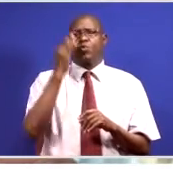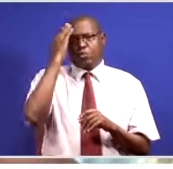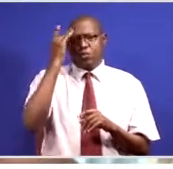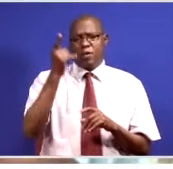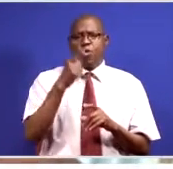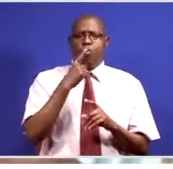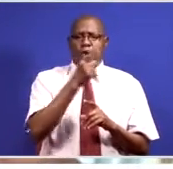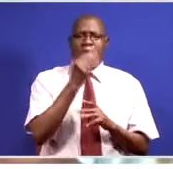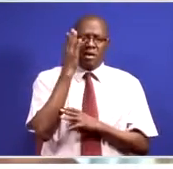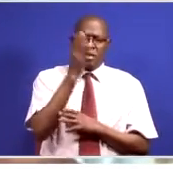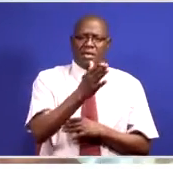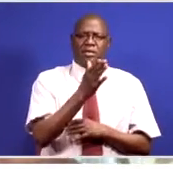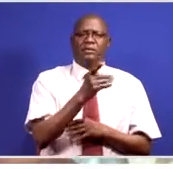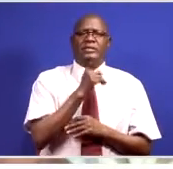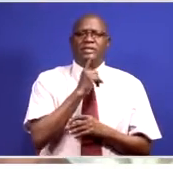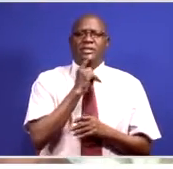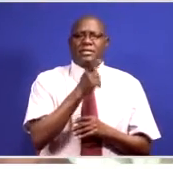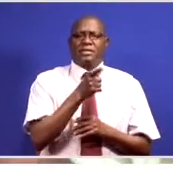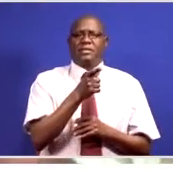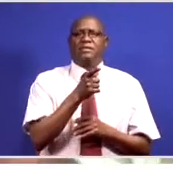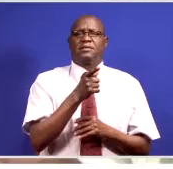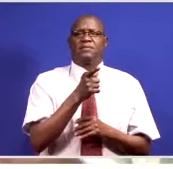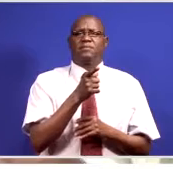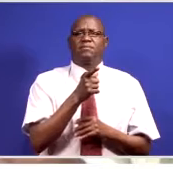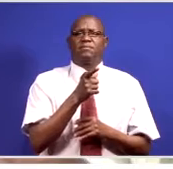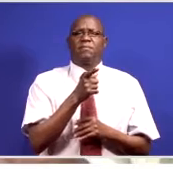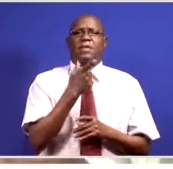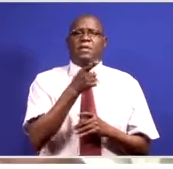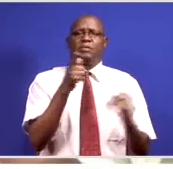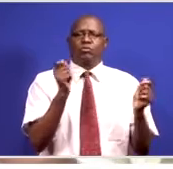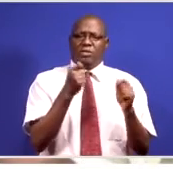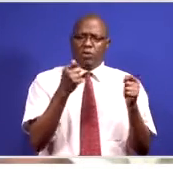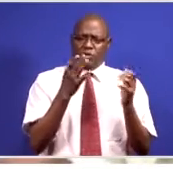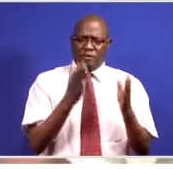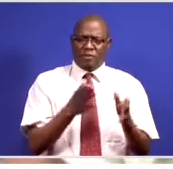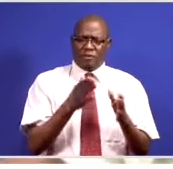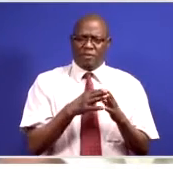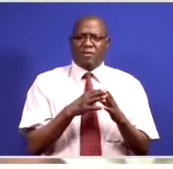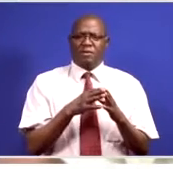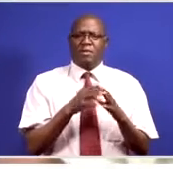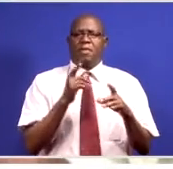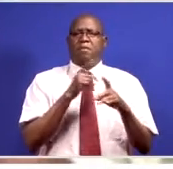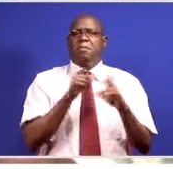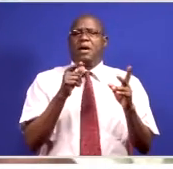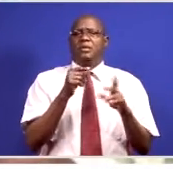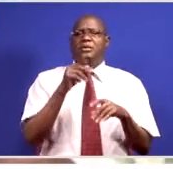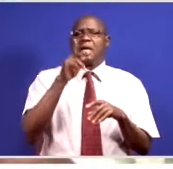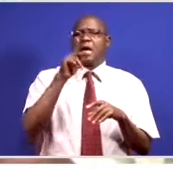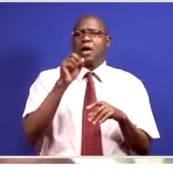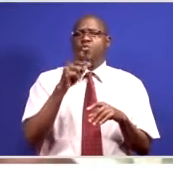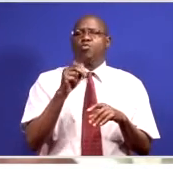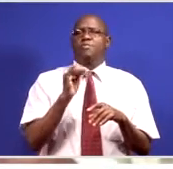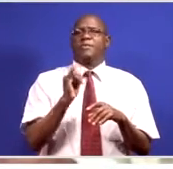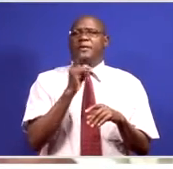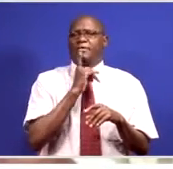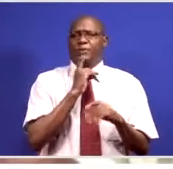kwamba wanasema Kanubi anawaambia wanamwambia ni mchawi. Na hao Kanubi alikuwa hajasema. Na